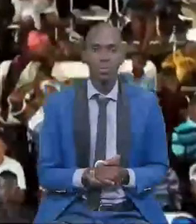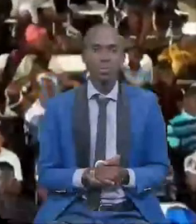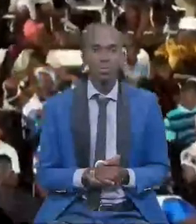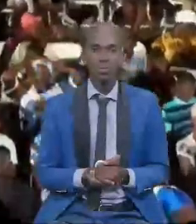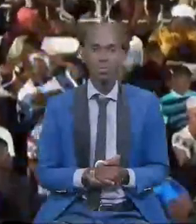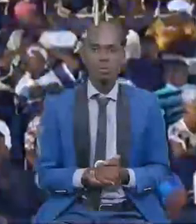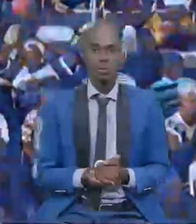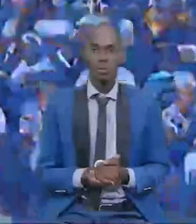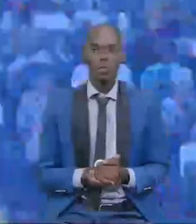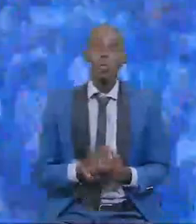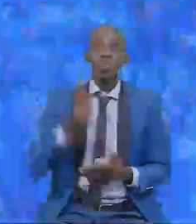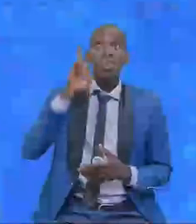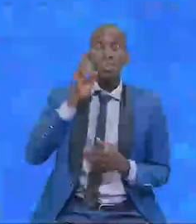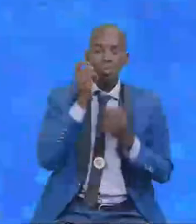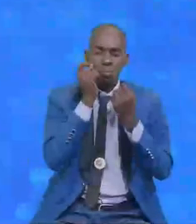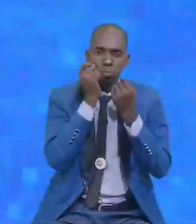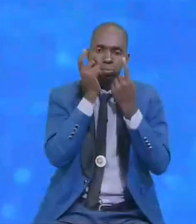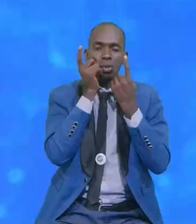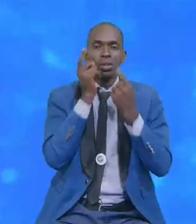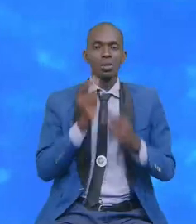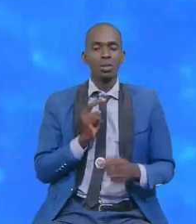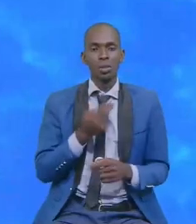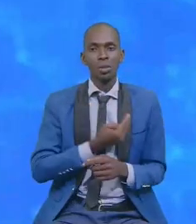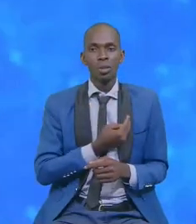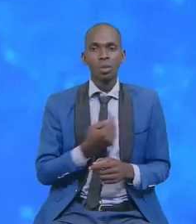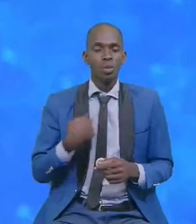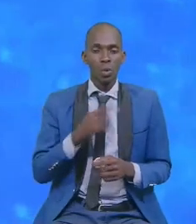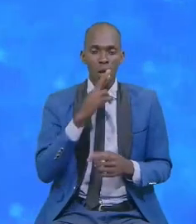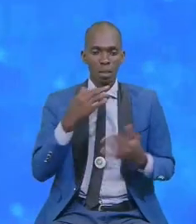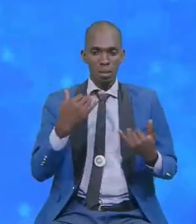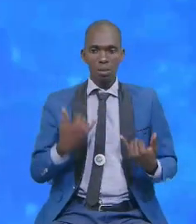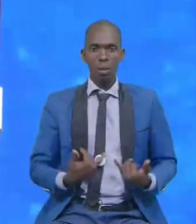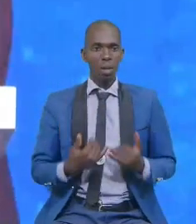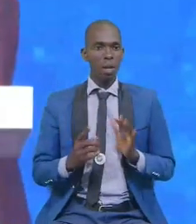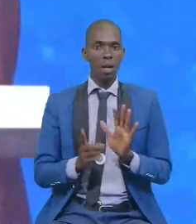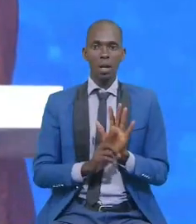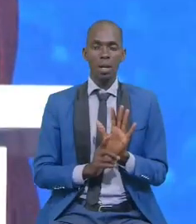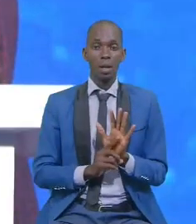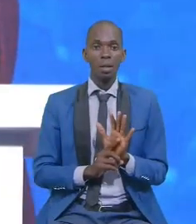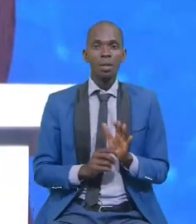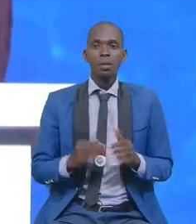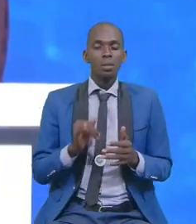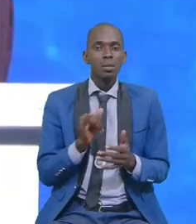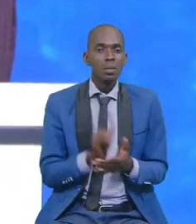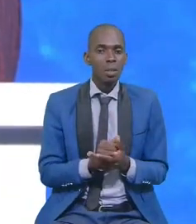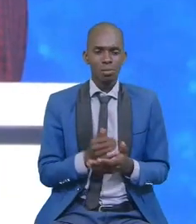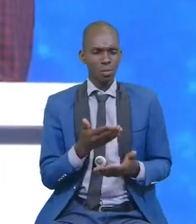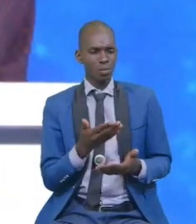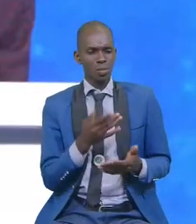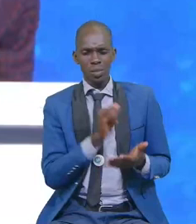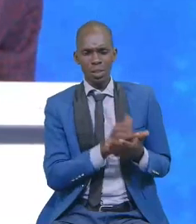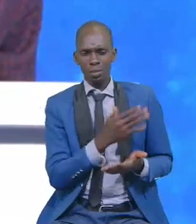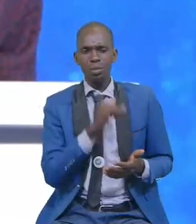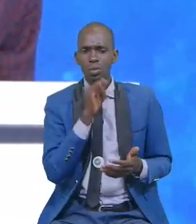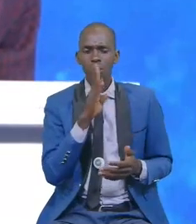Il nous réveille. Et nous sommes maintenant réveillés. Et nous disons, ça doit plus être ma vie.